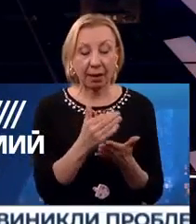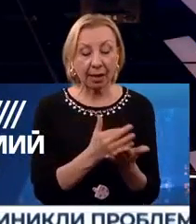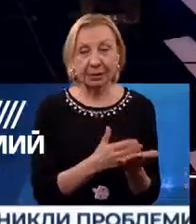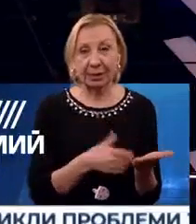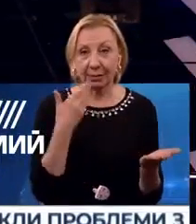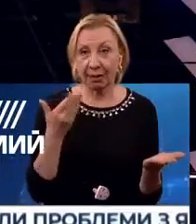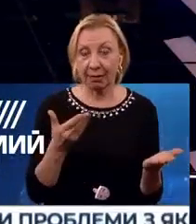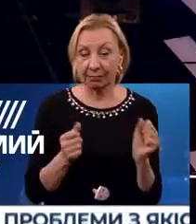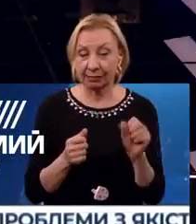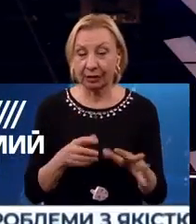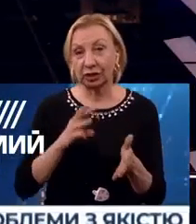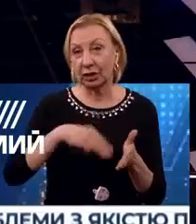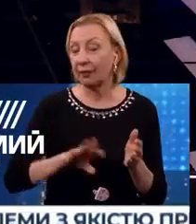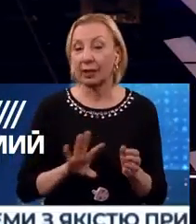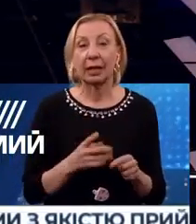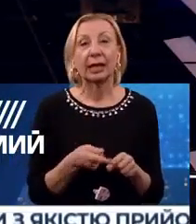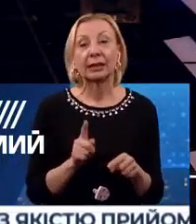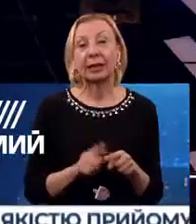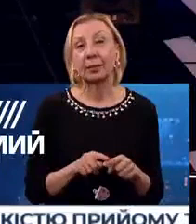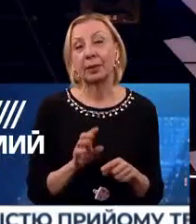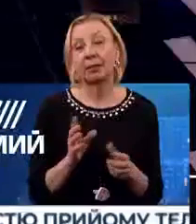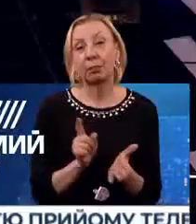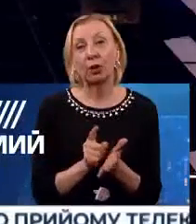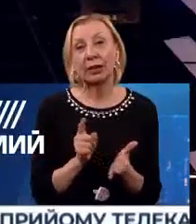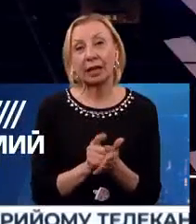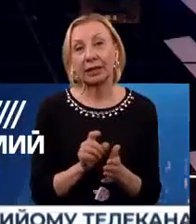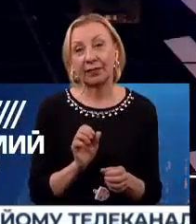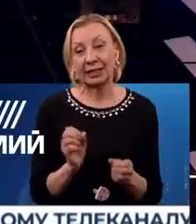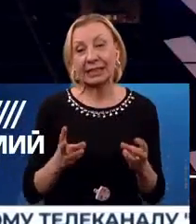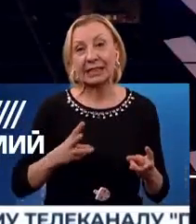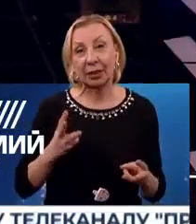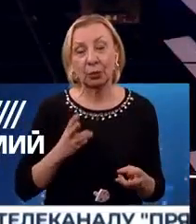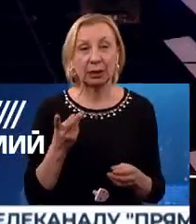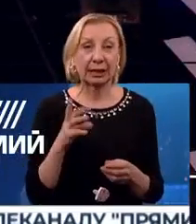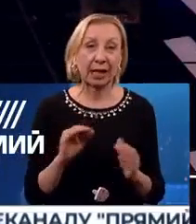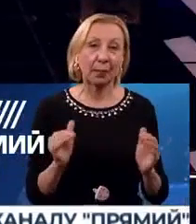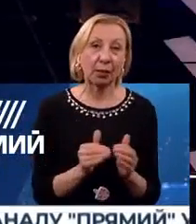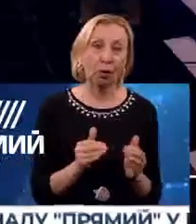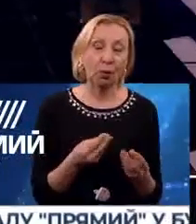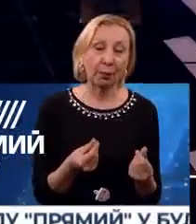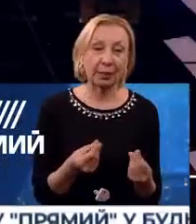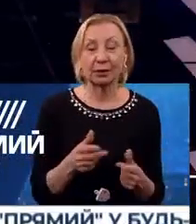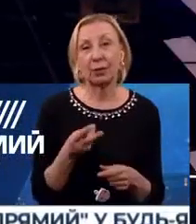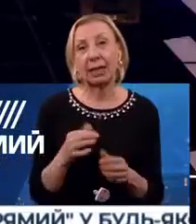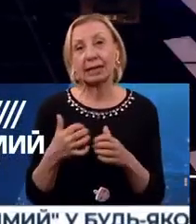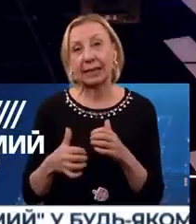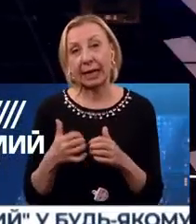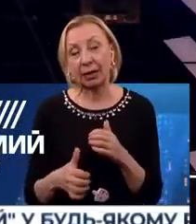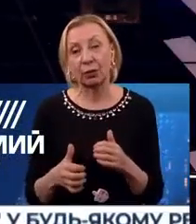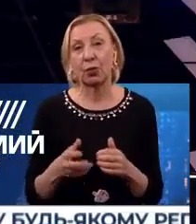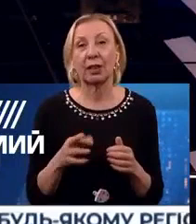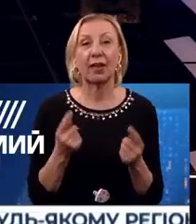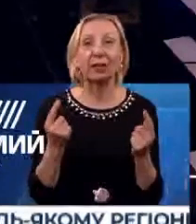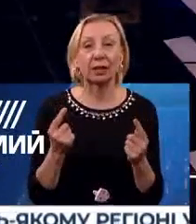зовсім мало. Треба абсолютно не скупитися на податкові стимули для малого бізнесу, для середнього, для великого, з